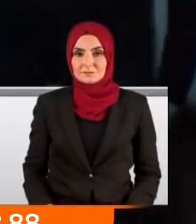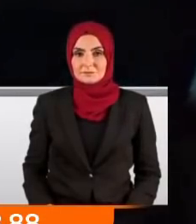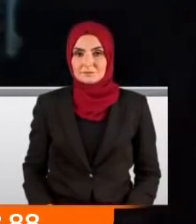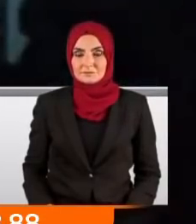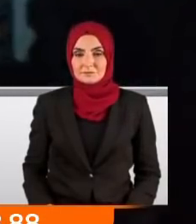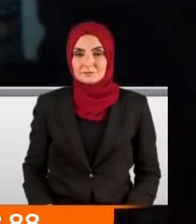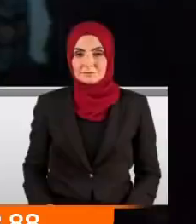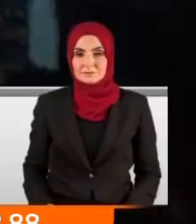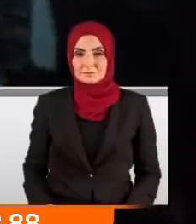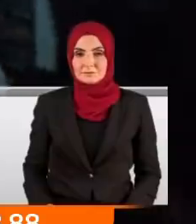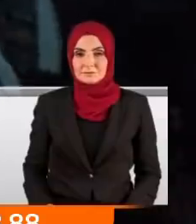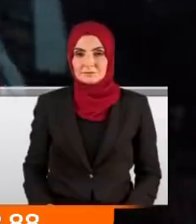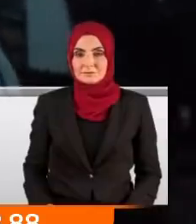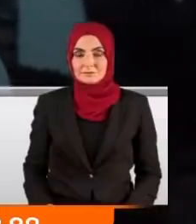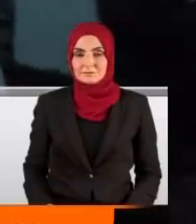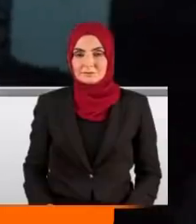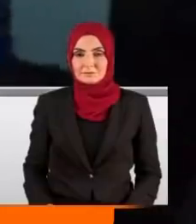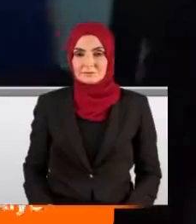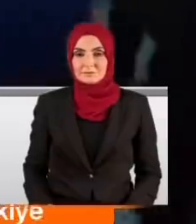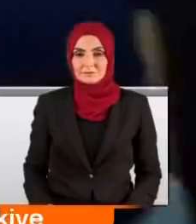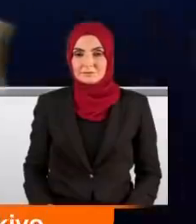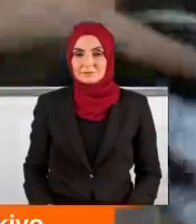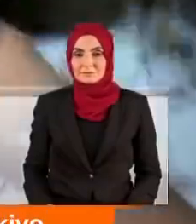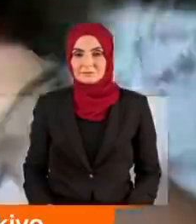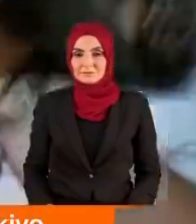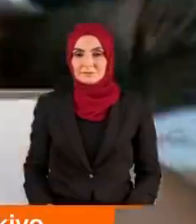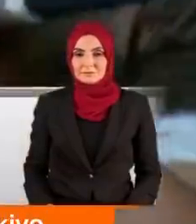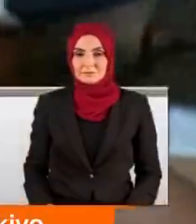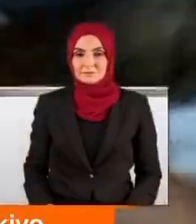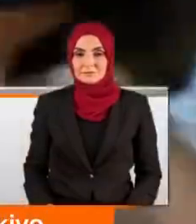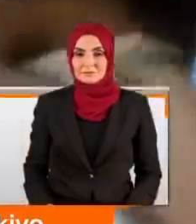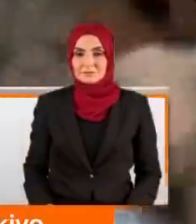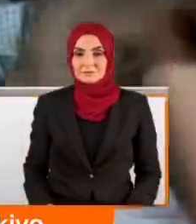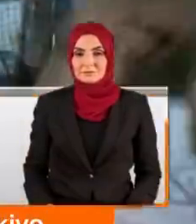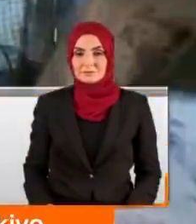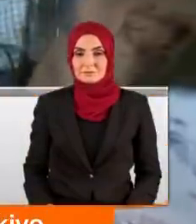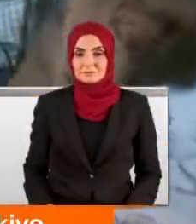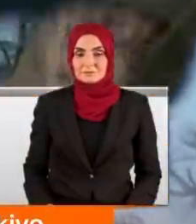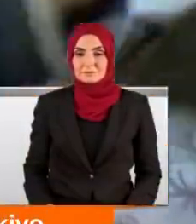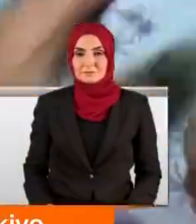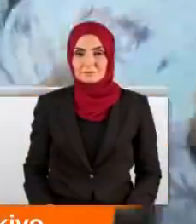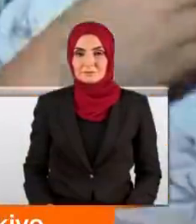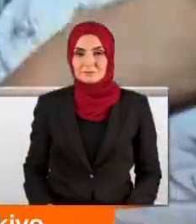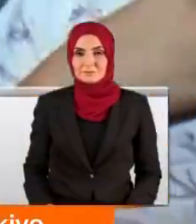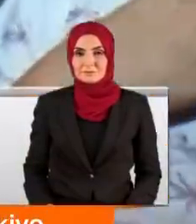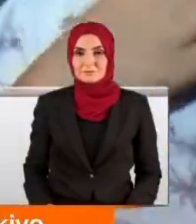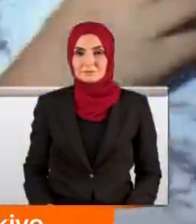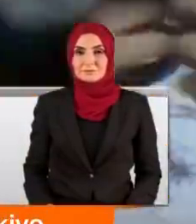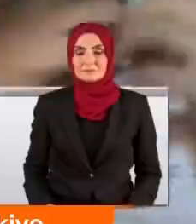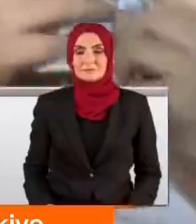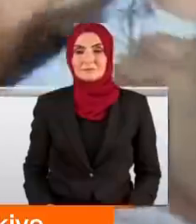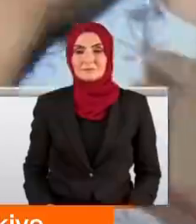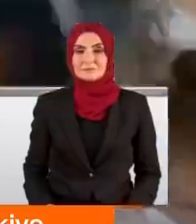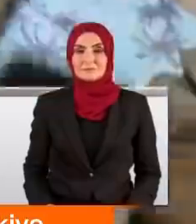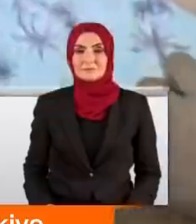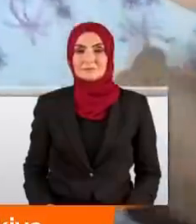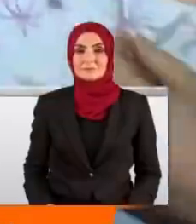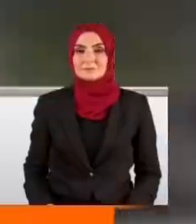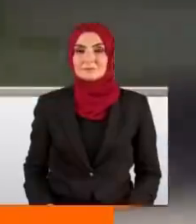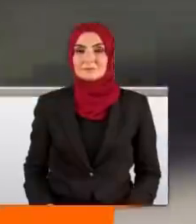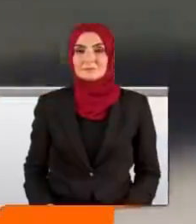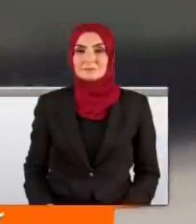kendimizi kurtardık valla. Ben tektim, çocuklar Allah'tan yoktu. Zor geldim şuraya kadar. Şurada bir kamyon duruyor. Kamyonun altına yattım. Şu çatının yıkıldığını